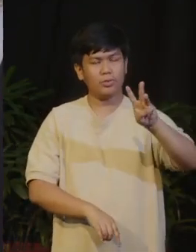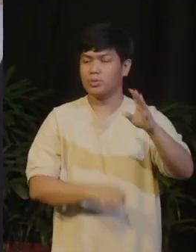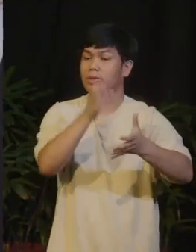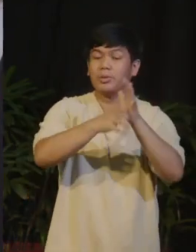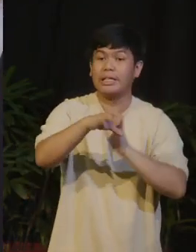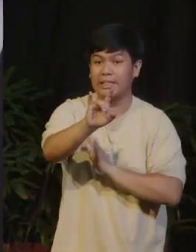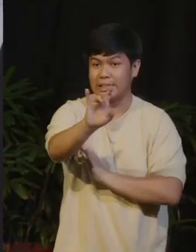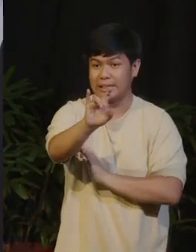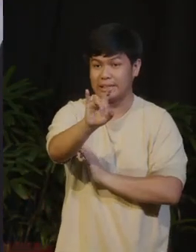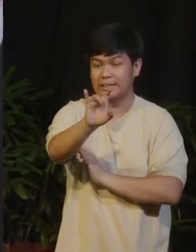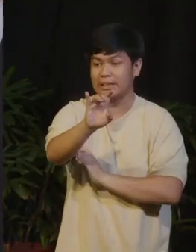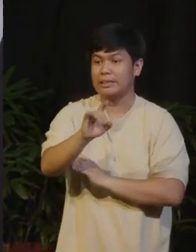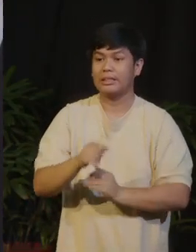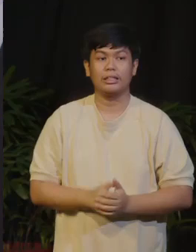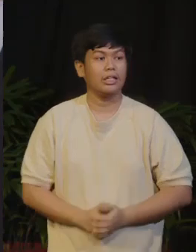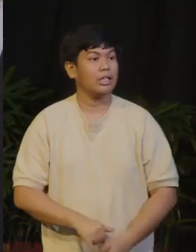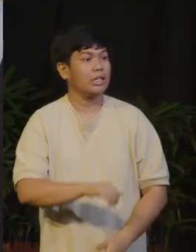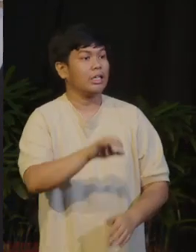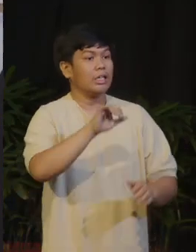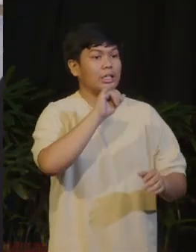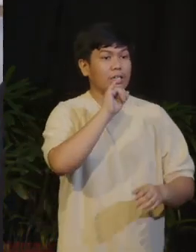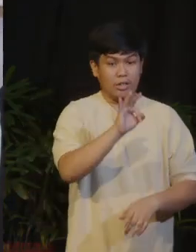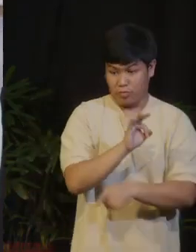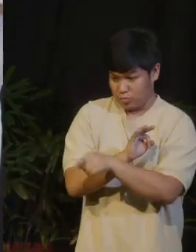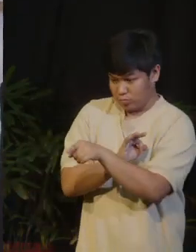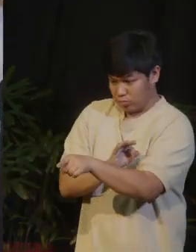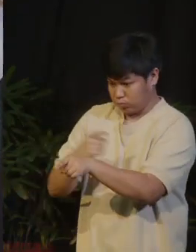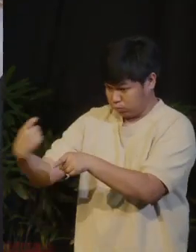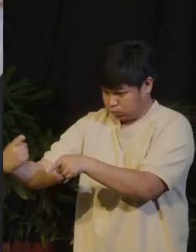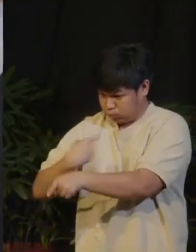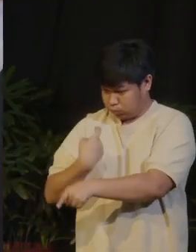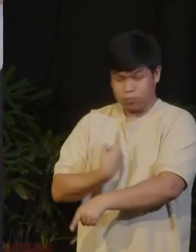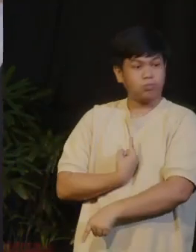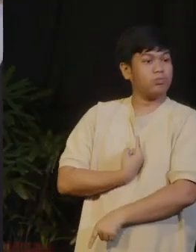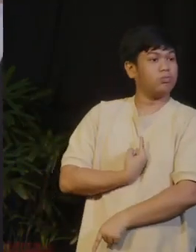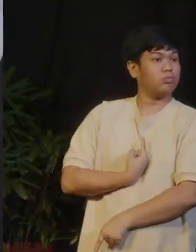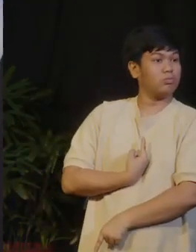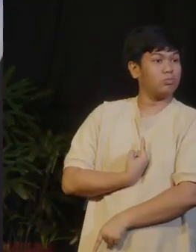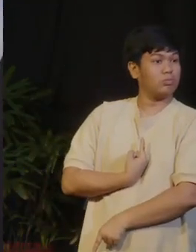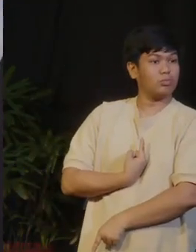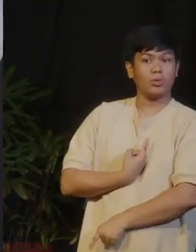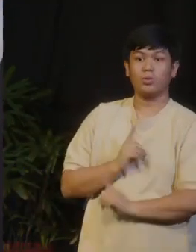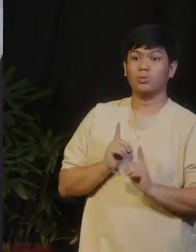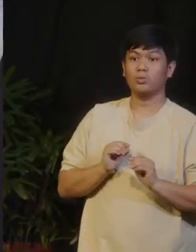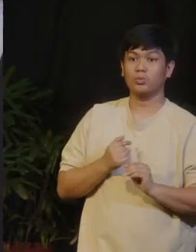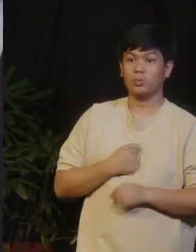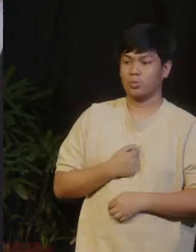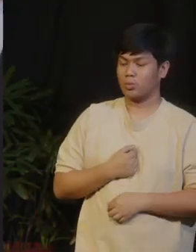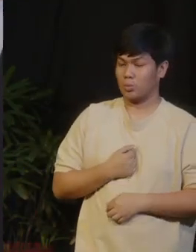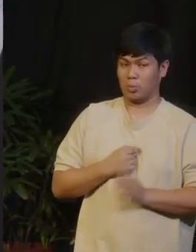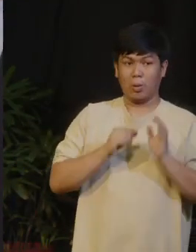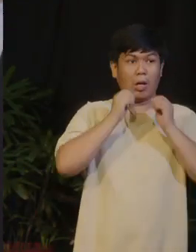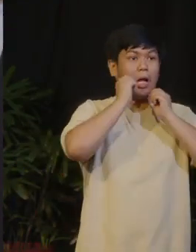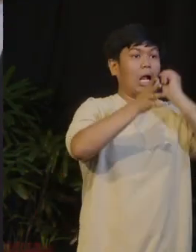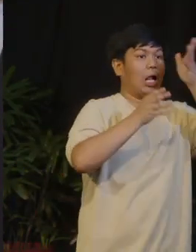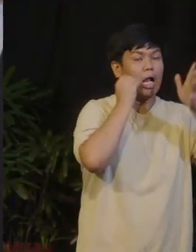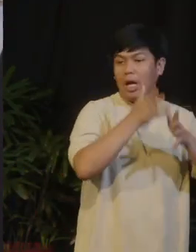18:15-17, "If your brother sins against you, you go and tell him his fault